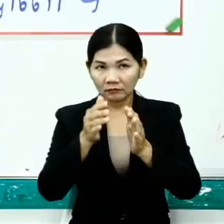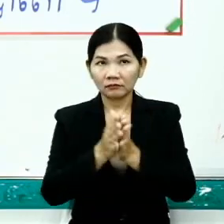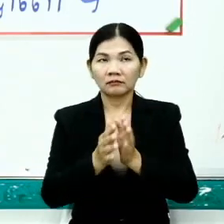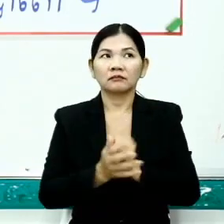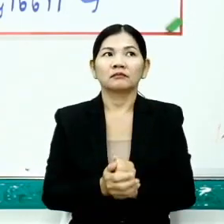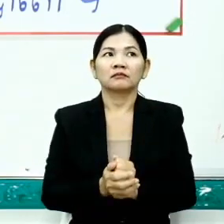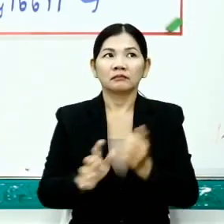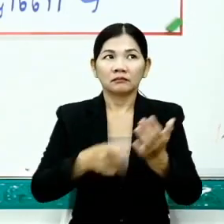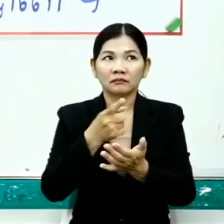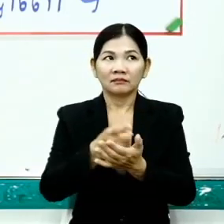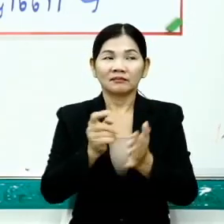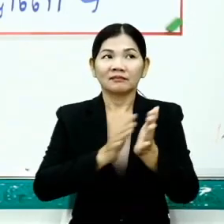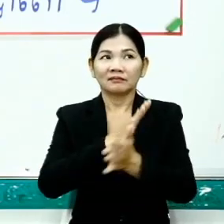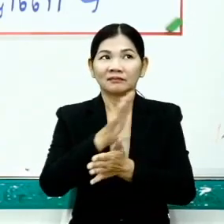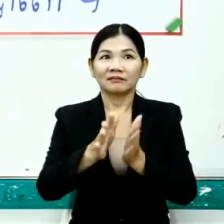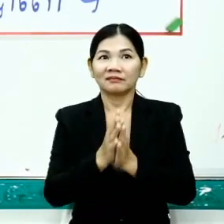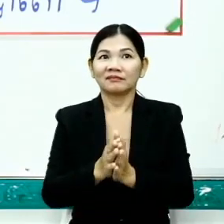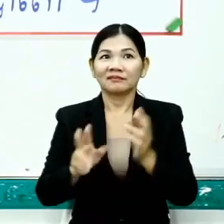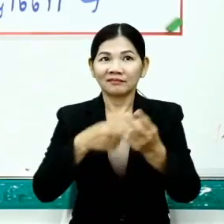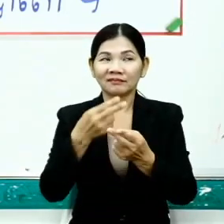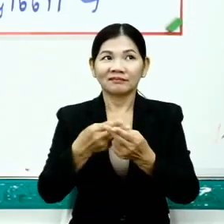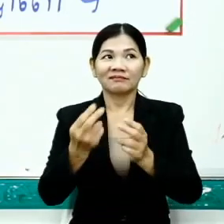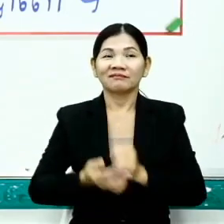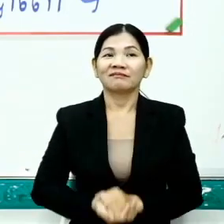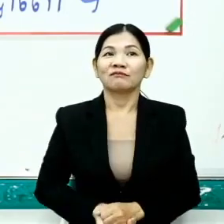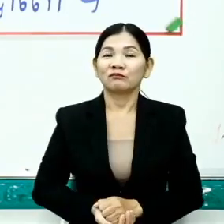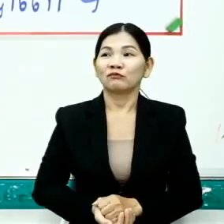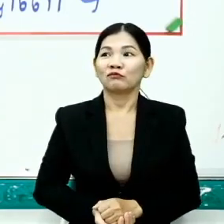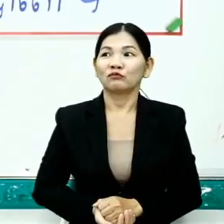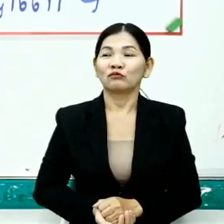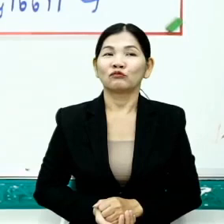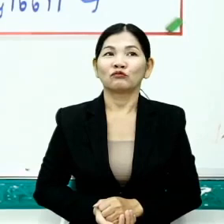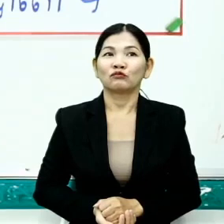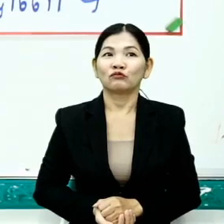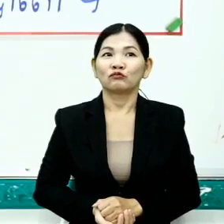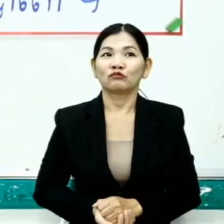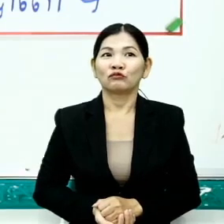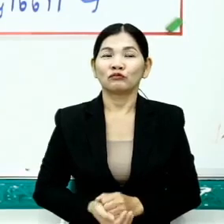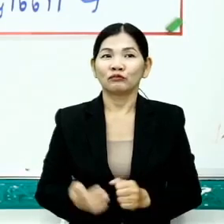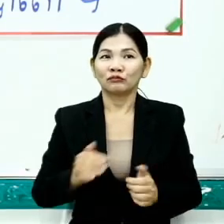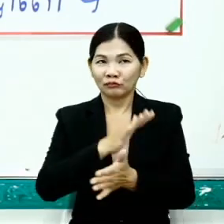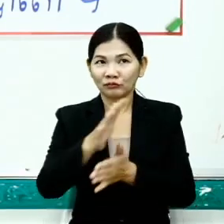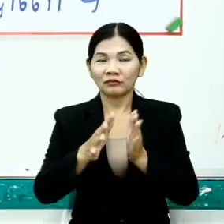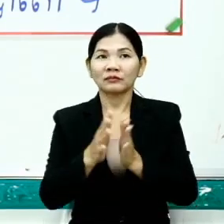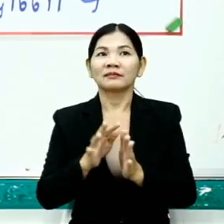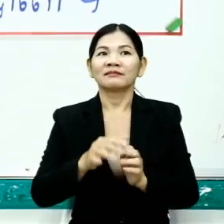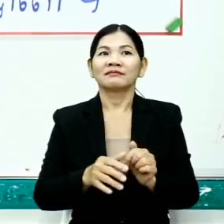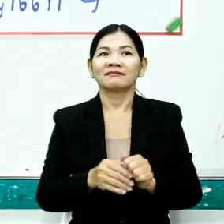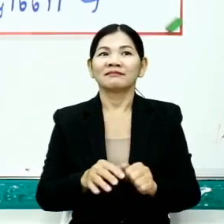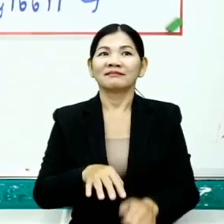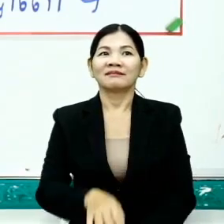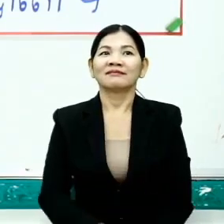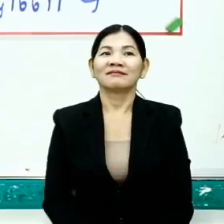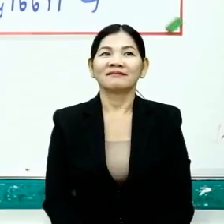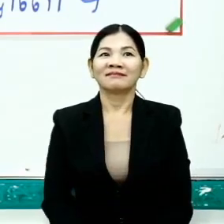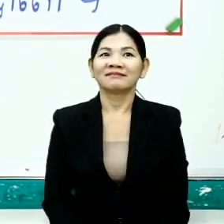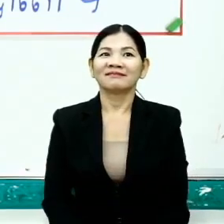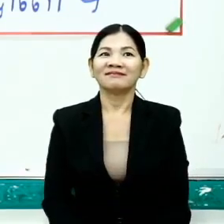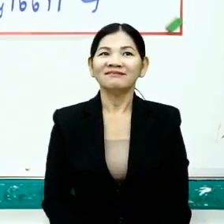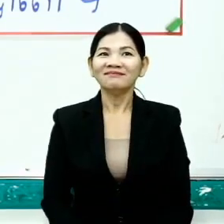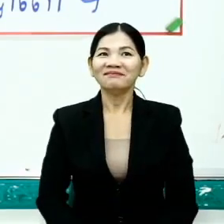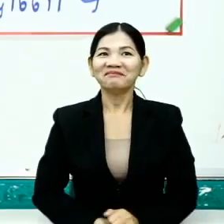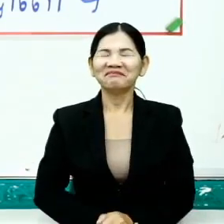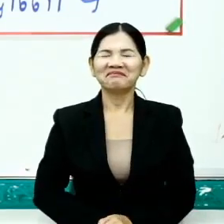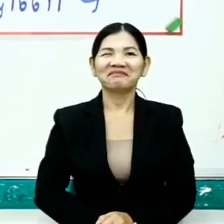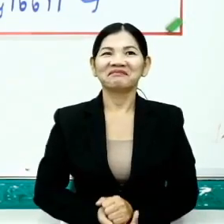ដែលបានចូលរួមឆ្លើយនឹងសំណួររបស់អ្នកគ្រូចាជាបន្តទៀតនេះកូនកូនត្រៀមខ្លួនធ្វើអ្វីដែរកូន